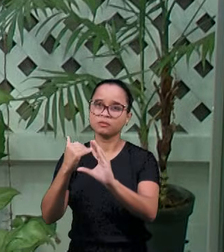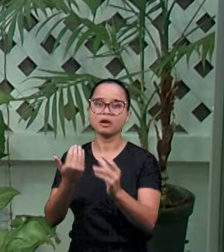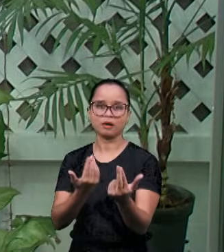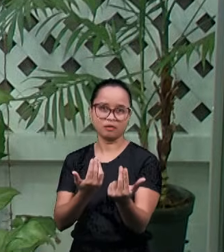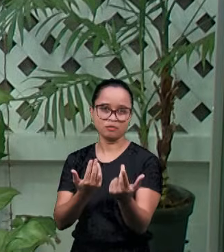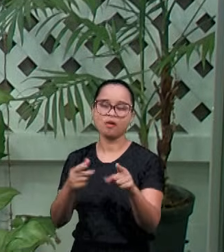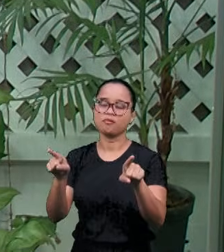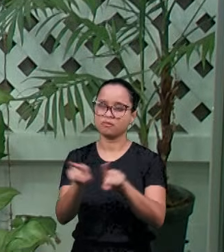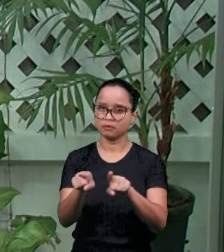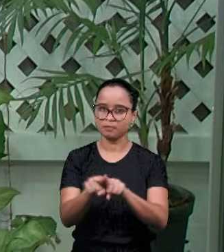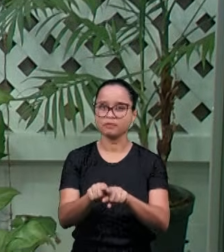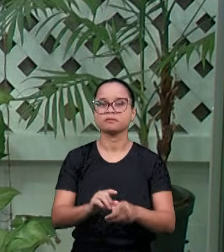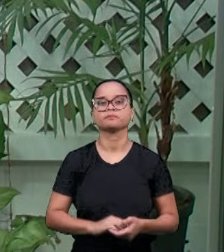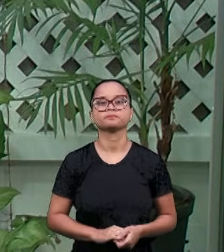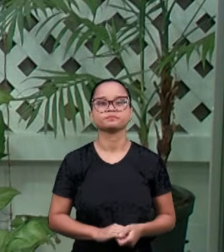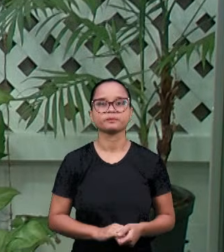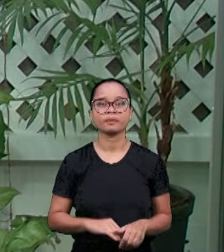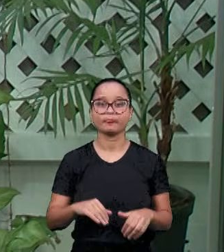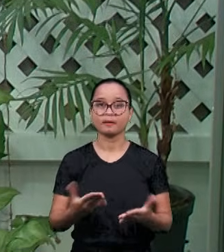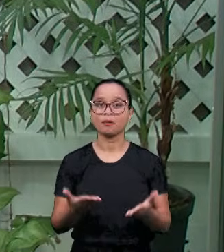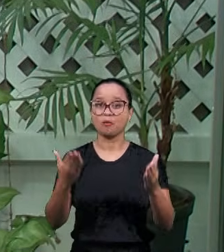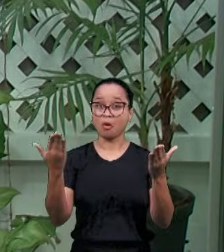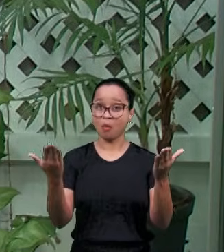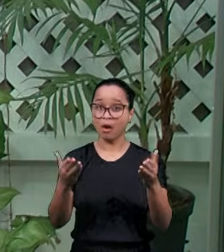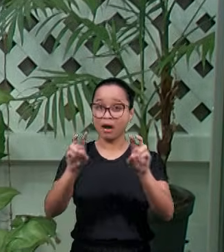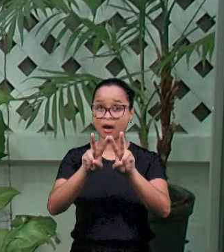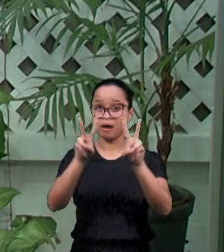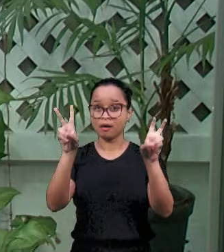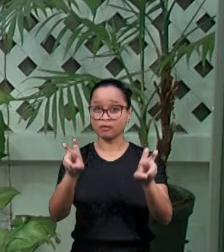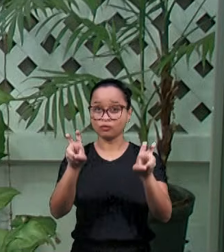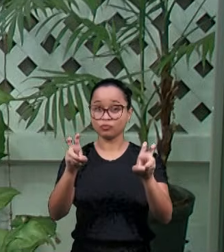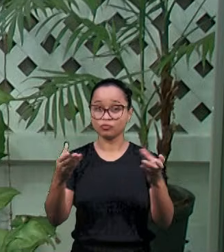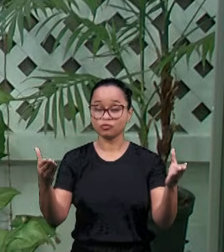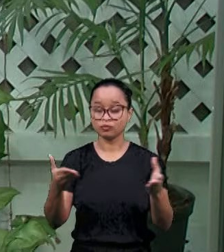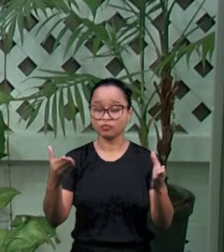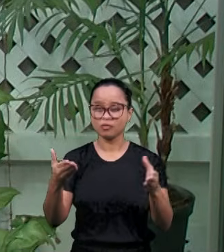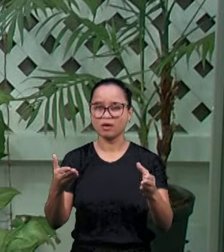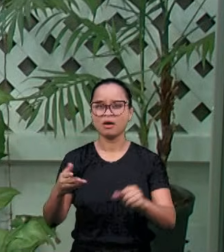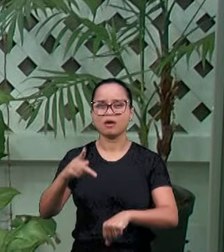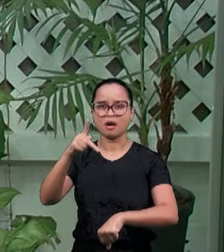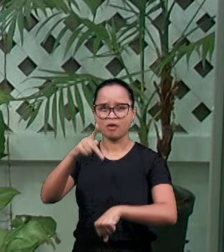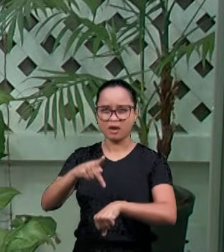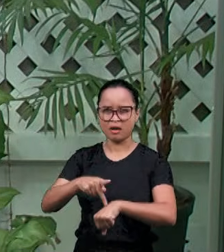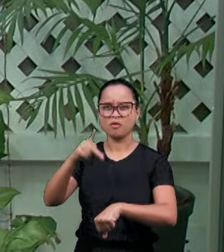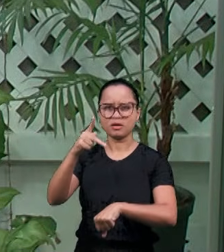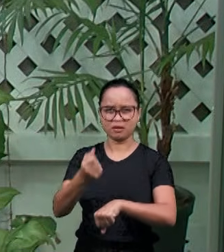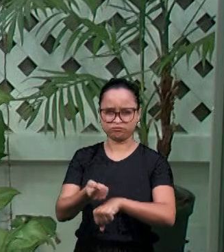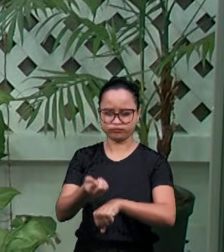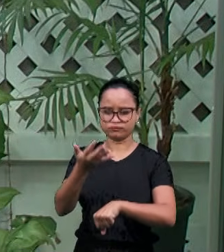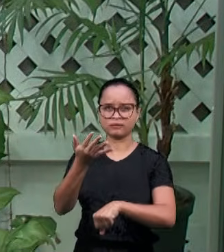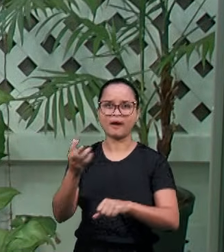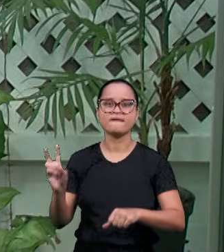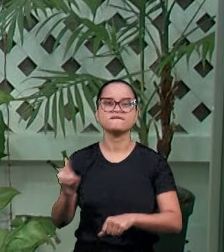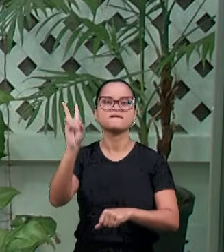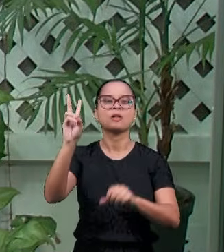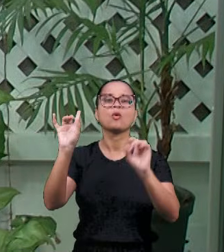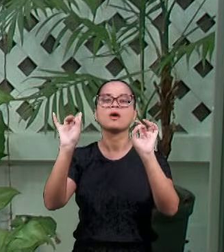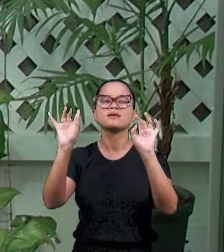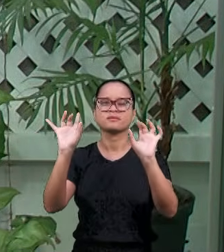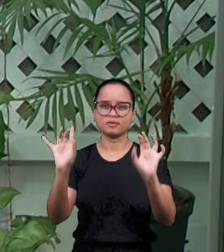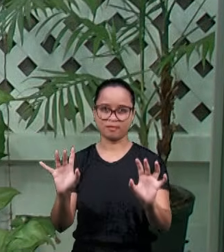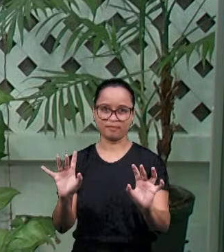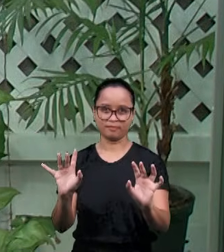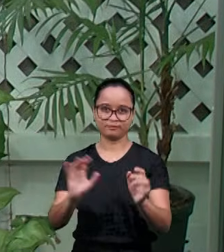Aujourd'hui, le sujet porte sur la perle de Grand Prix. La première réponse, et les